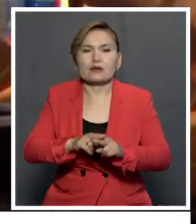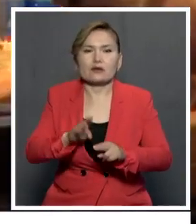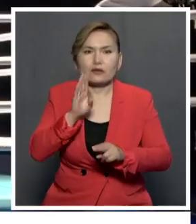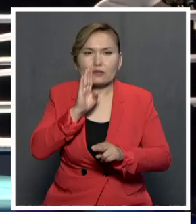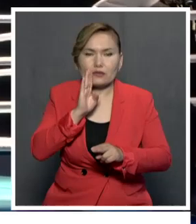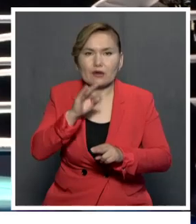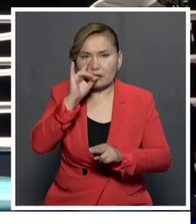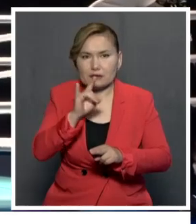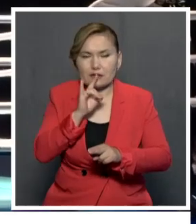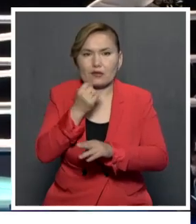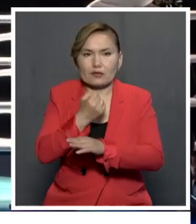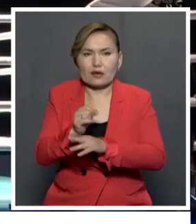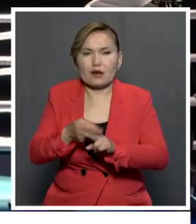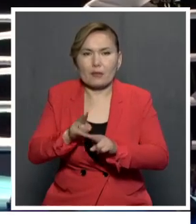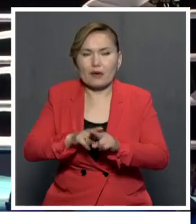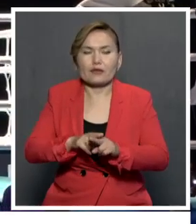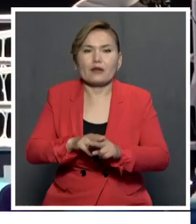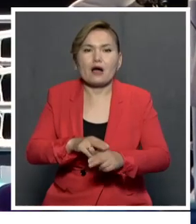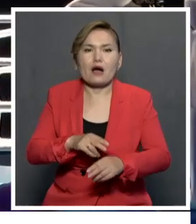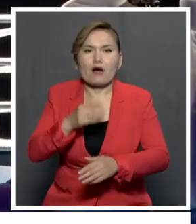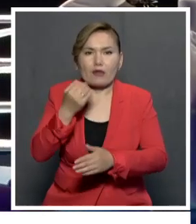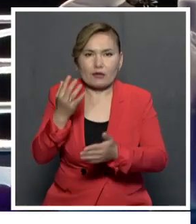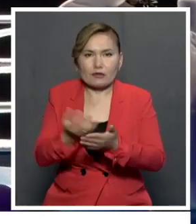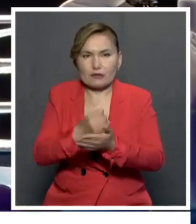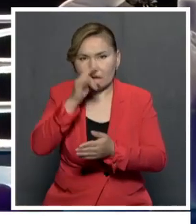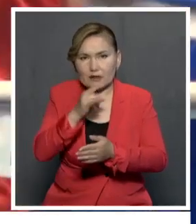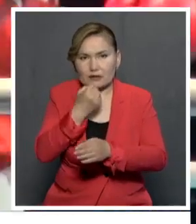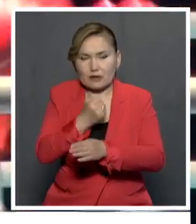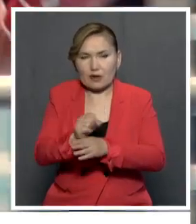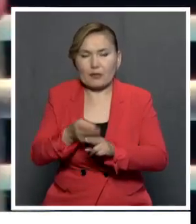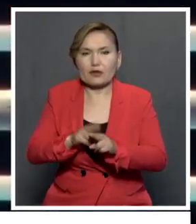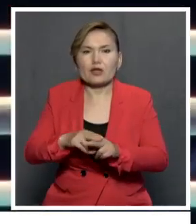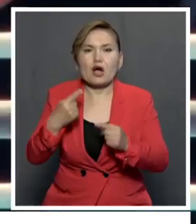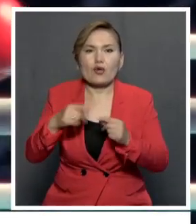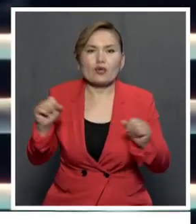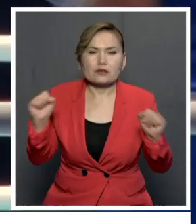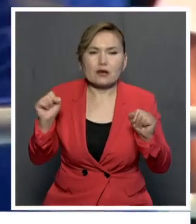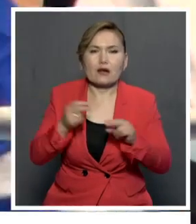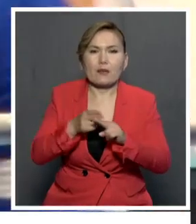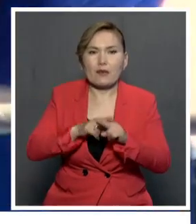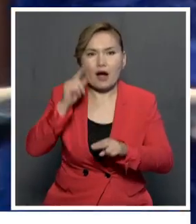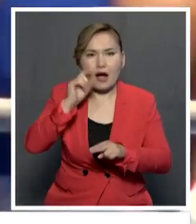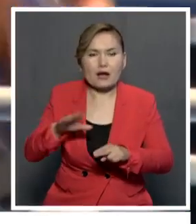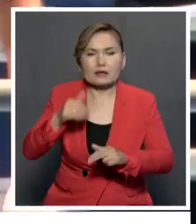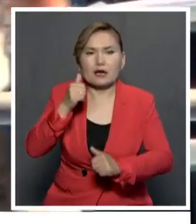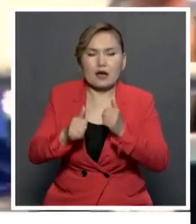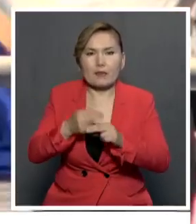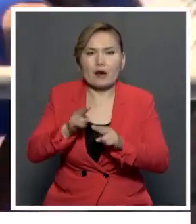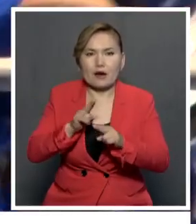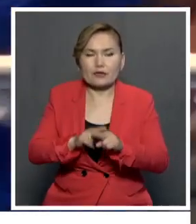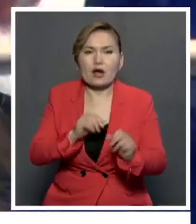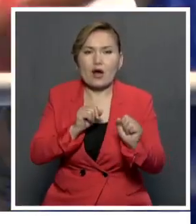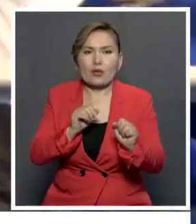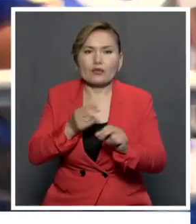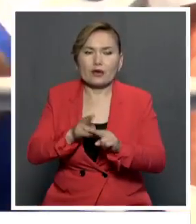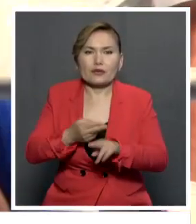тізе бүктірді. Ол шри-ланкалық боксшыны айқын басымдықпен жеңді. Өзге спортшыларымыз да Азия чемпионатының 60-ын жұдырықтасады.